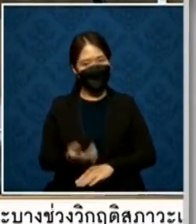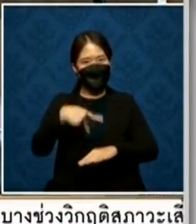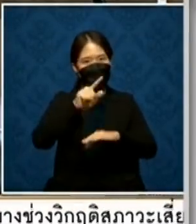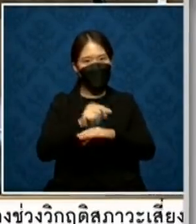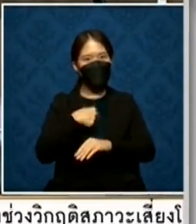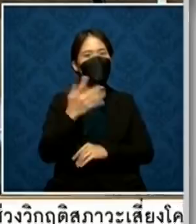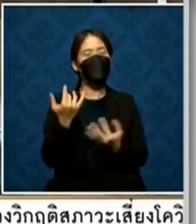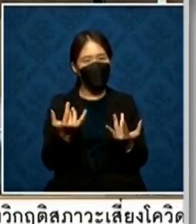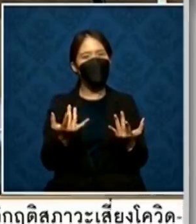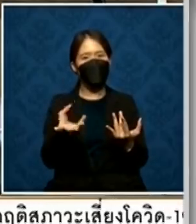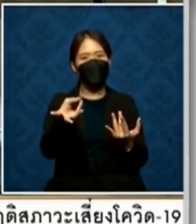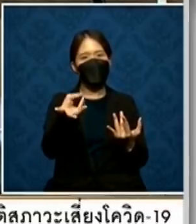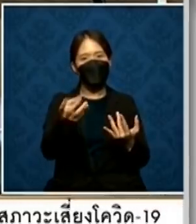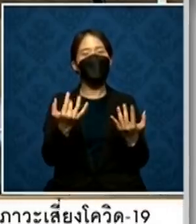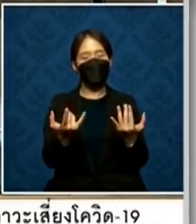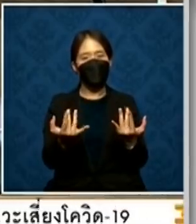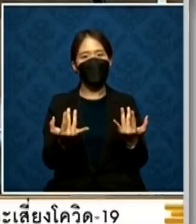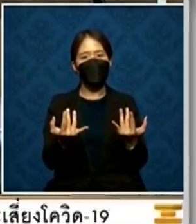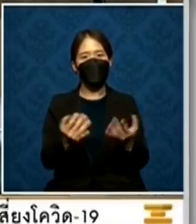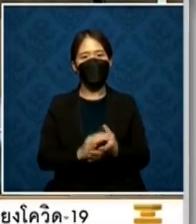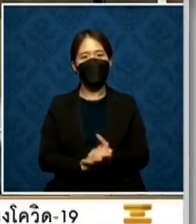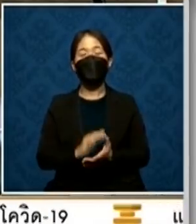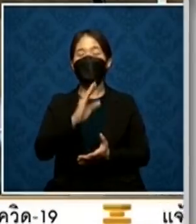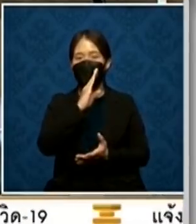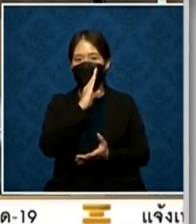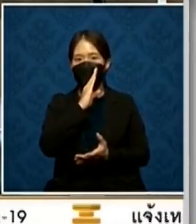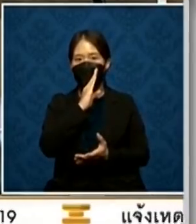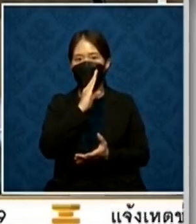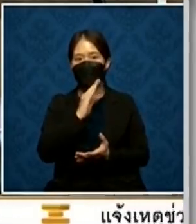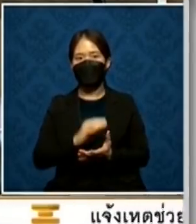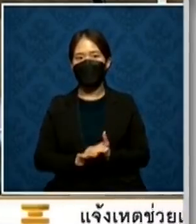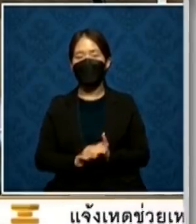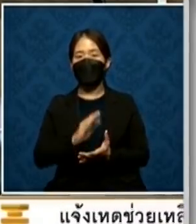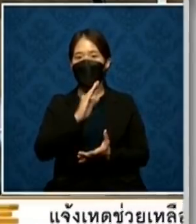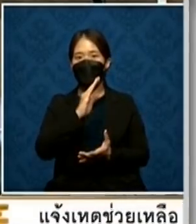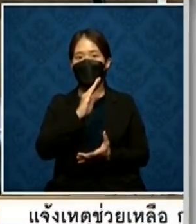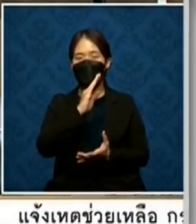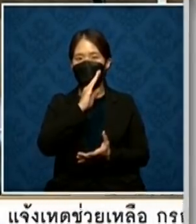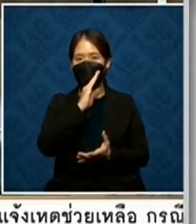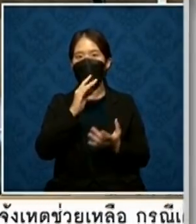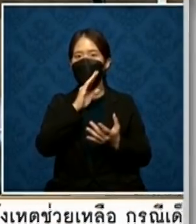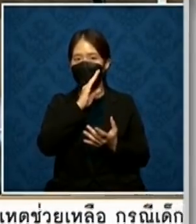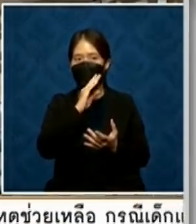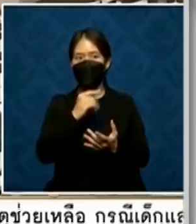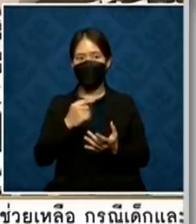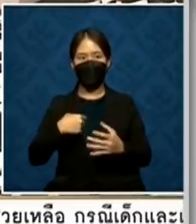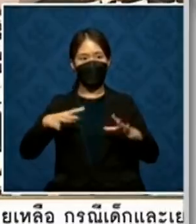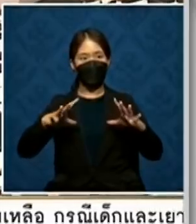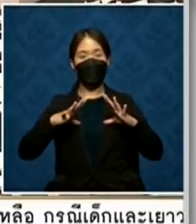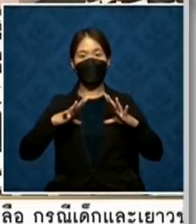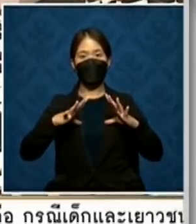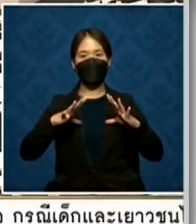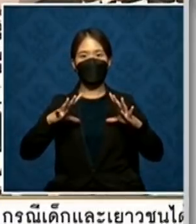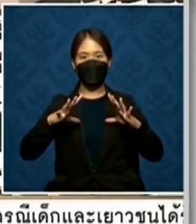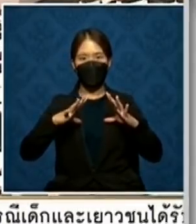ดประชุมเราก็พยายามที่จะควบคุมเพิ่มขึ้นมาเพื่อที่จะชดเชยดังนั้นวันศุกร์ก็จะเป็นการพิจารณากรณี